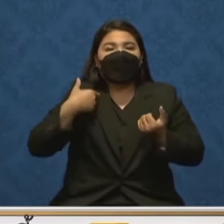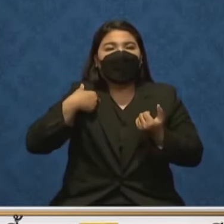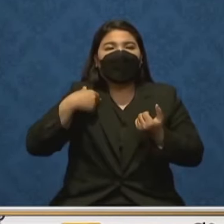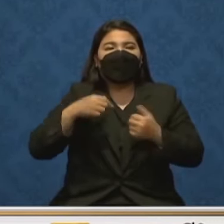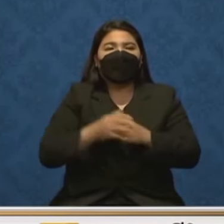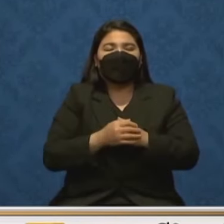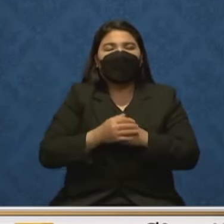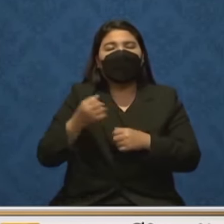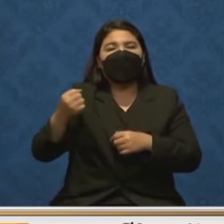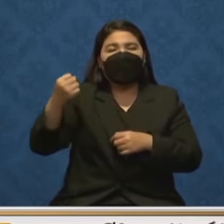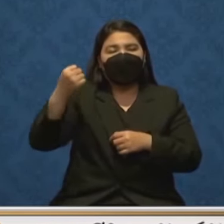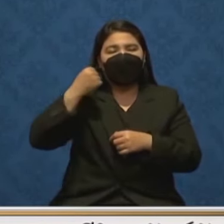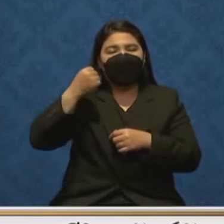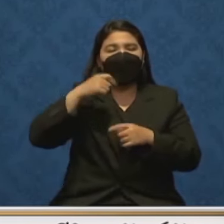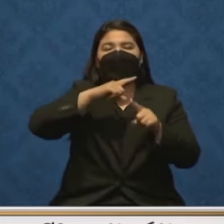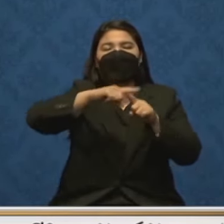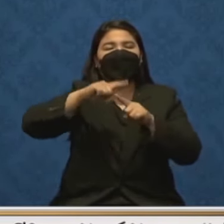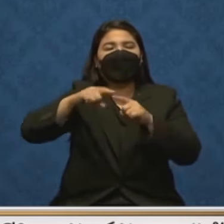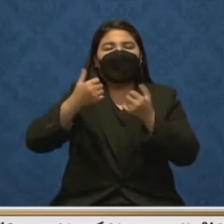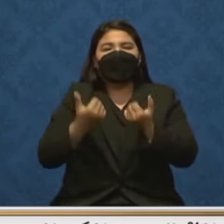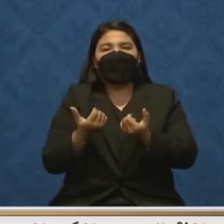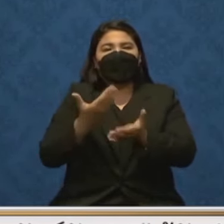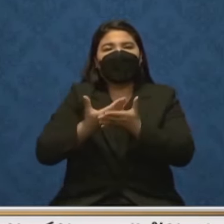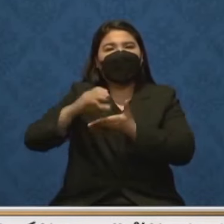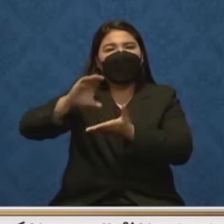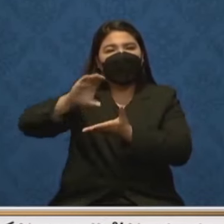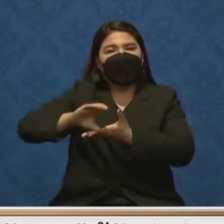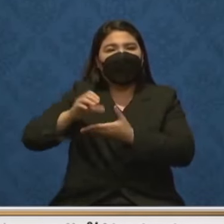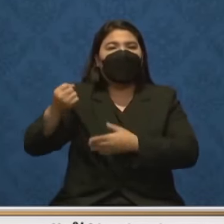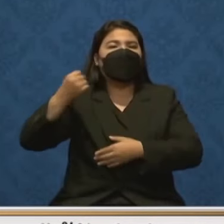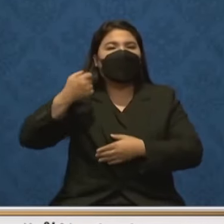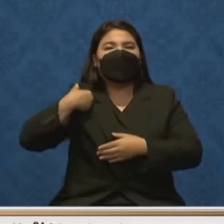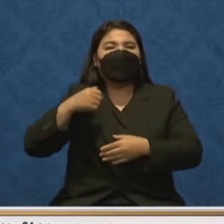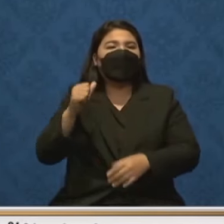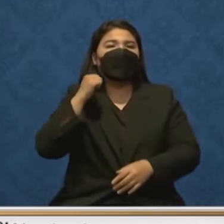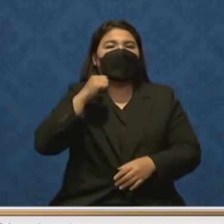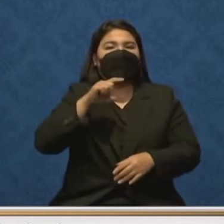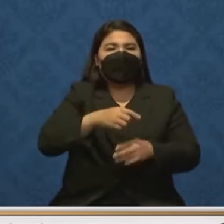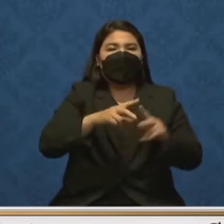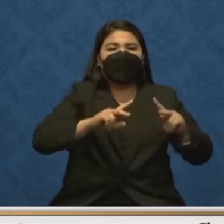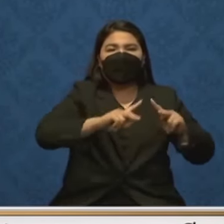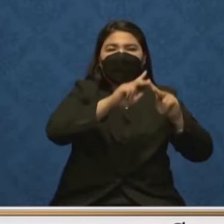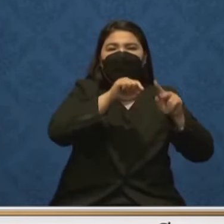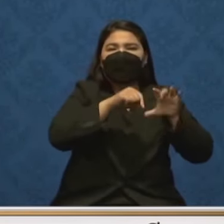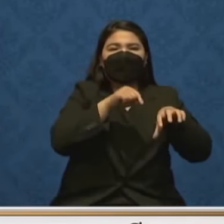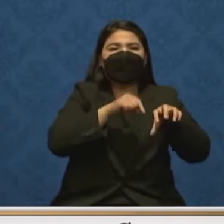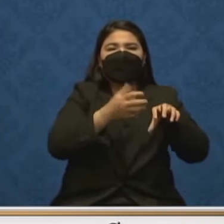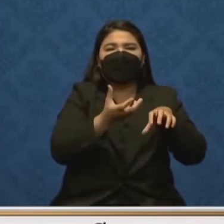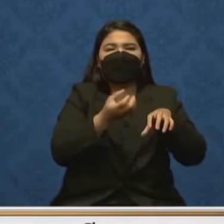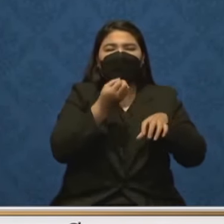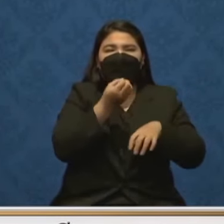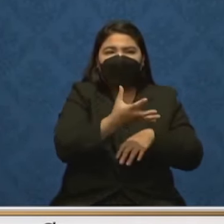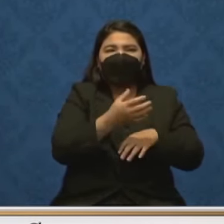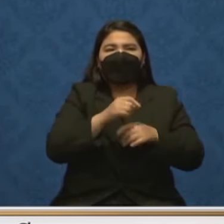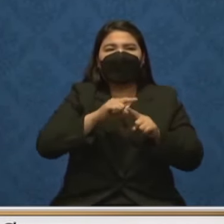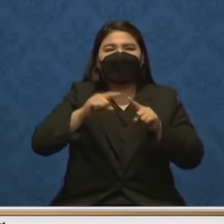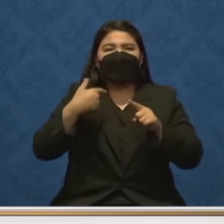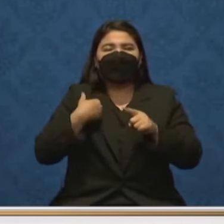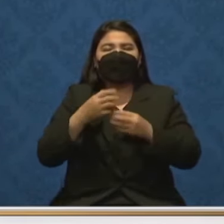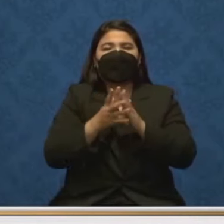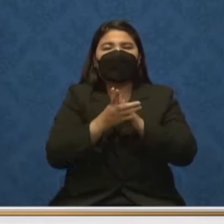เปลี่ยนรูปแบบไปมากแล้วนะคะแต่งบความมั่นคงยังเหมือนเดิมและบางหน่วยงานมากกว่าเดิมสะด้วยซ้ำเช่นสภาความมั่นคงแห่งชาติ